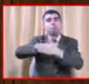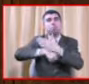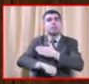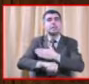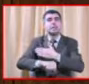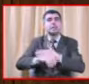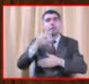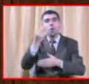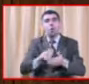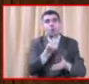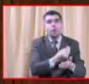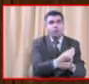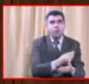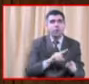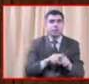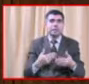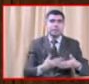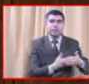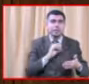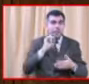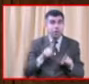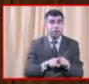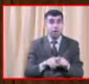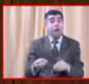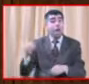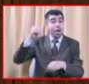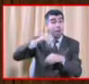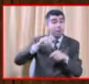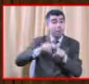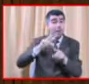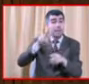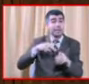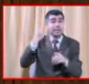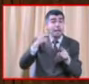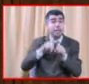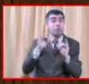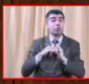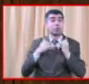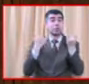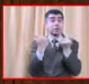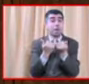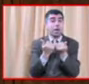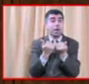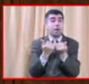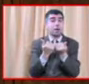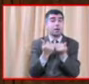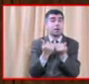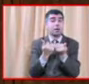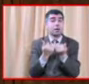نصاوبوه باش نبقاو خدامين. والمرحلة الثانية أنا كان عندي اجتماع أنه غادي تجي،